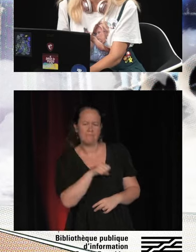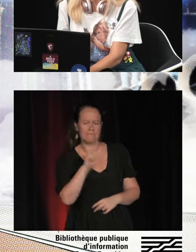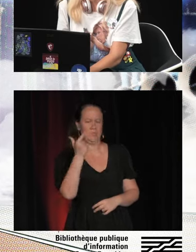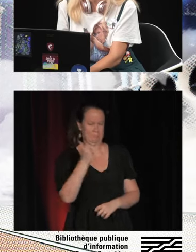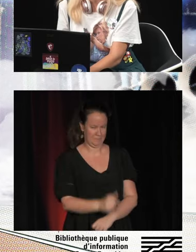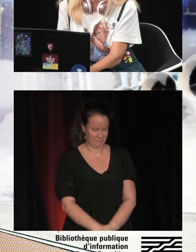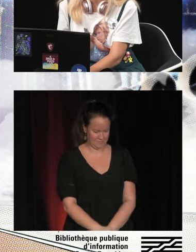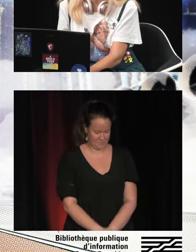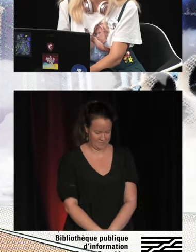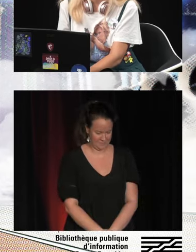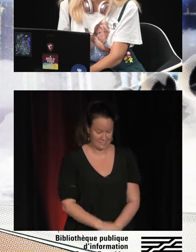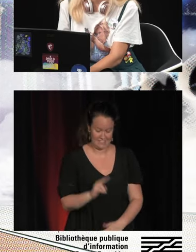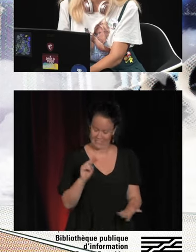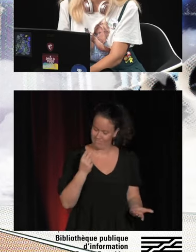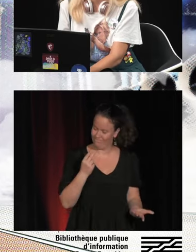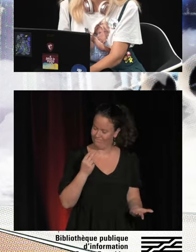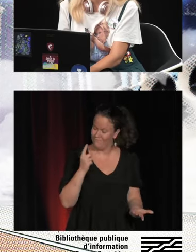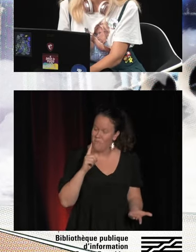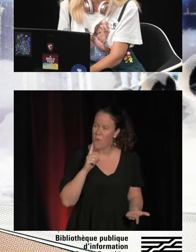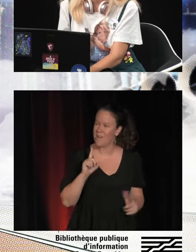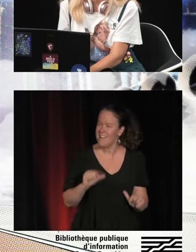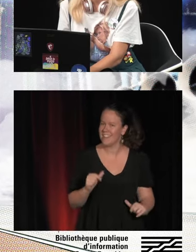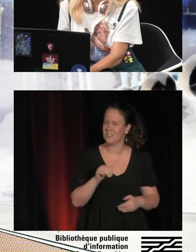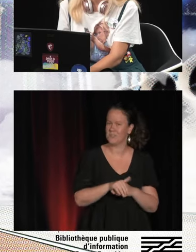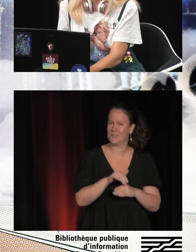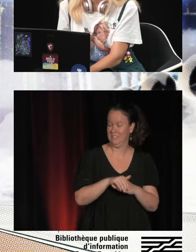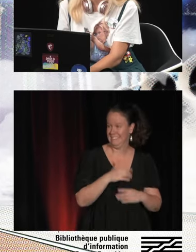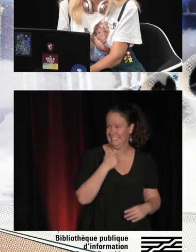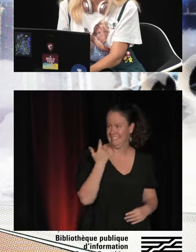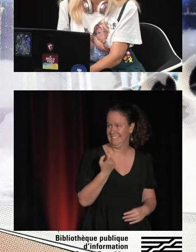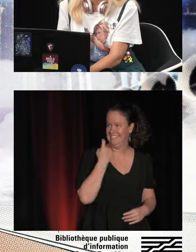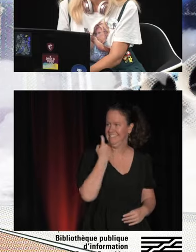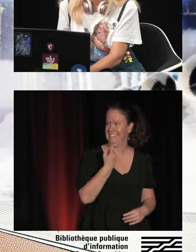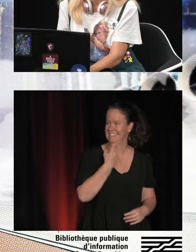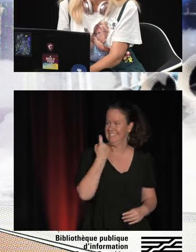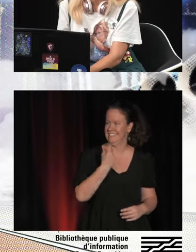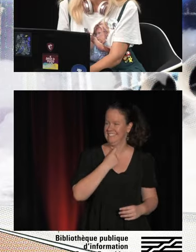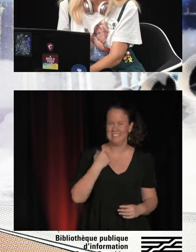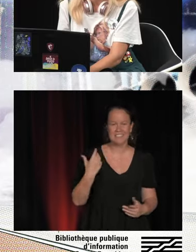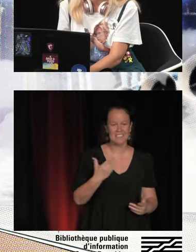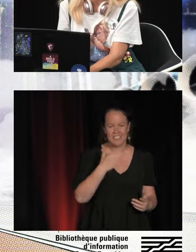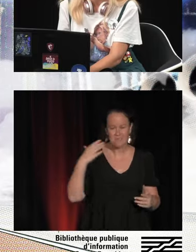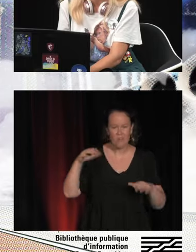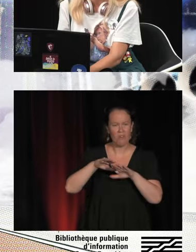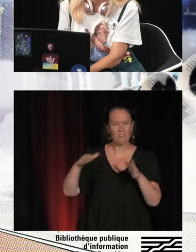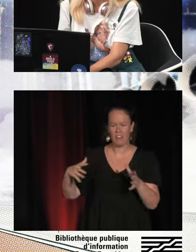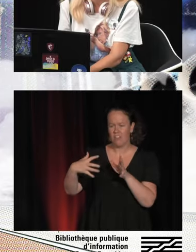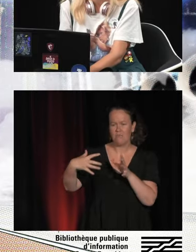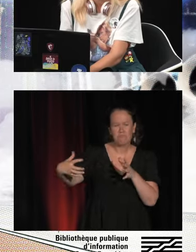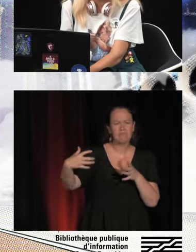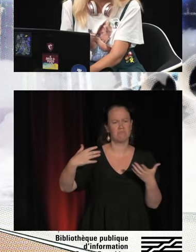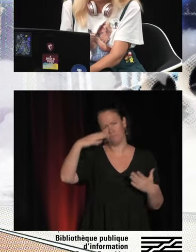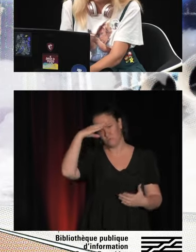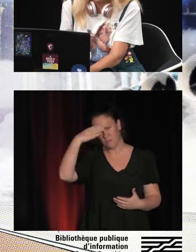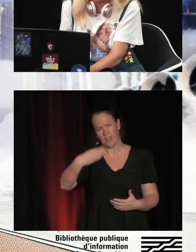Je suis en train de reconsidérer mes choix de vie. Hein. Vraiment. Hein. J'aurais dû demander une télé cathodique et vous speedrunner Super Mario Kart pour un peu flex,